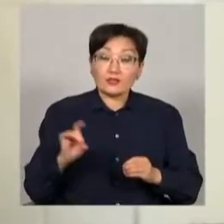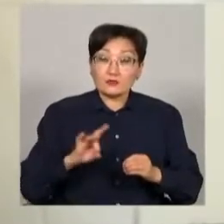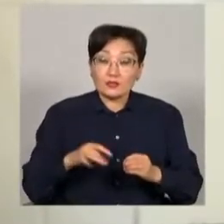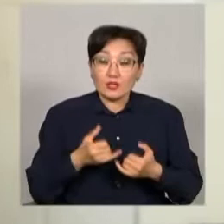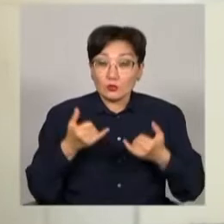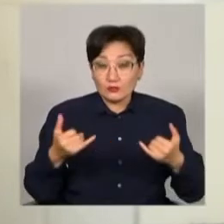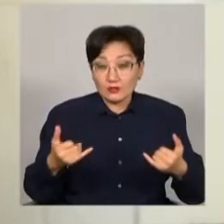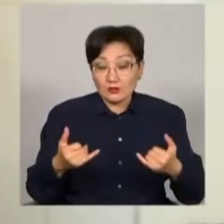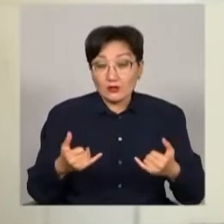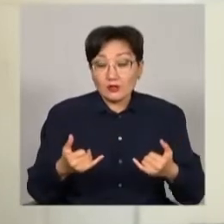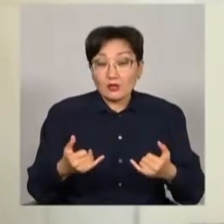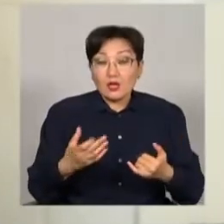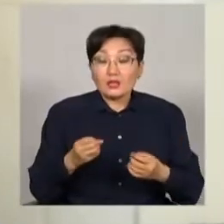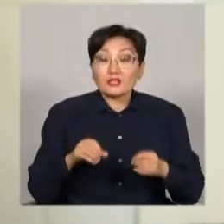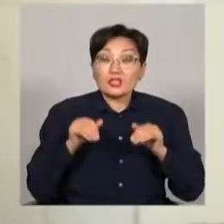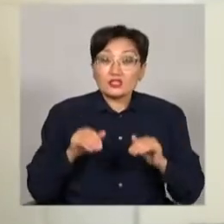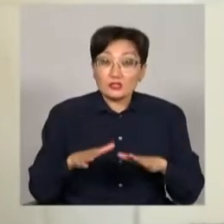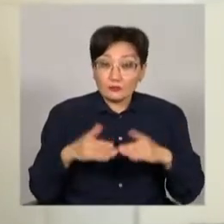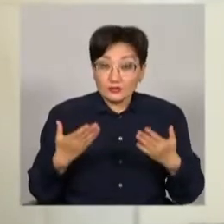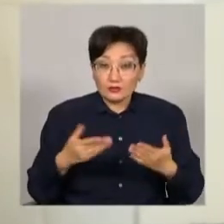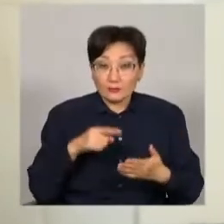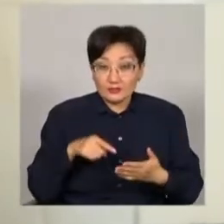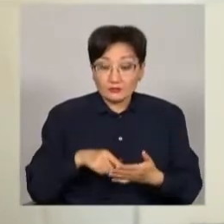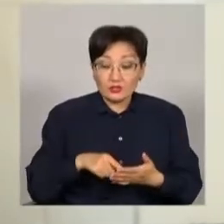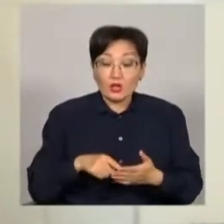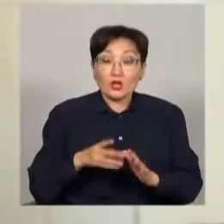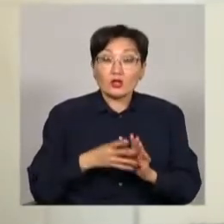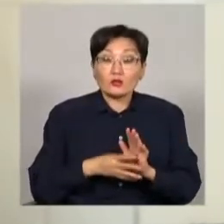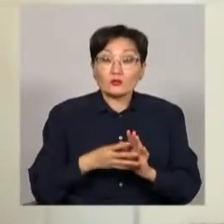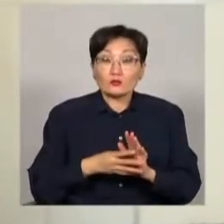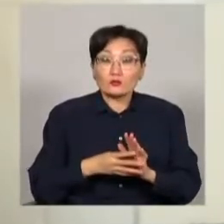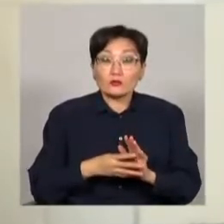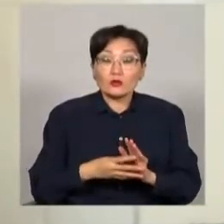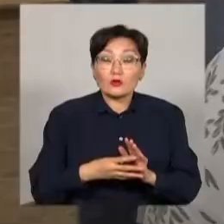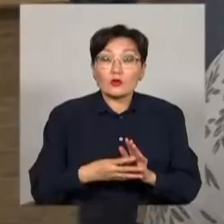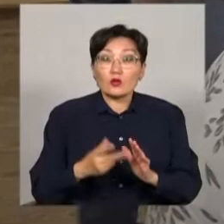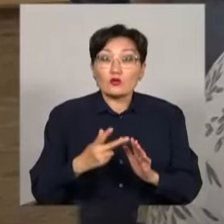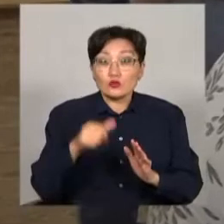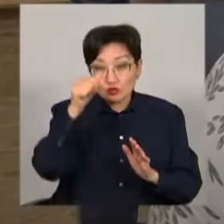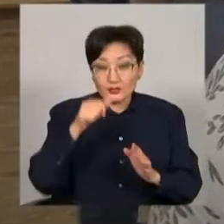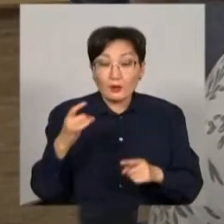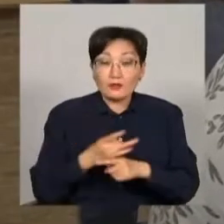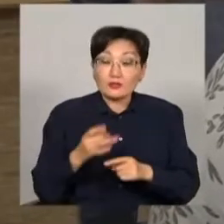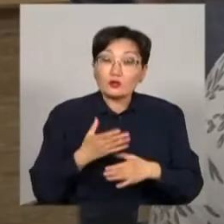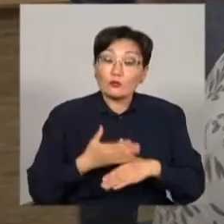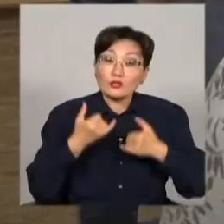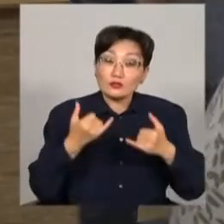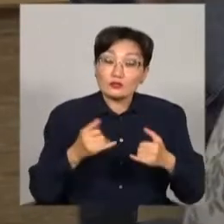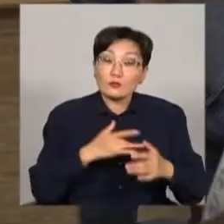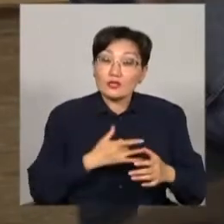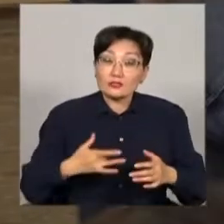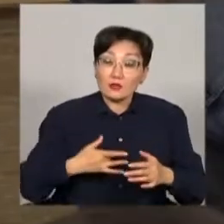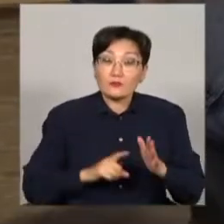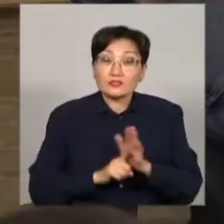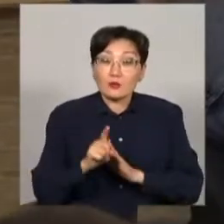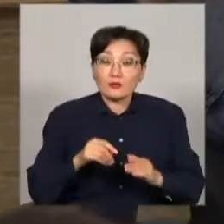Кейбір жерлерде бар, енді әлі шешілмей жатыр мәселелері, 90-на 1 рет бұндай көмек көрсетіледі. Мамандардың айтуынша, туберкулез